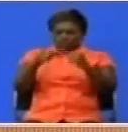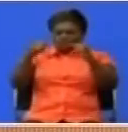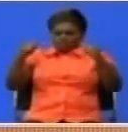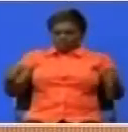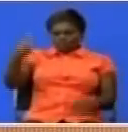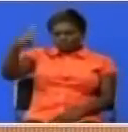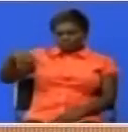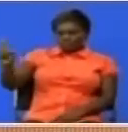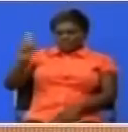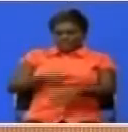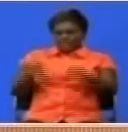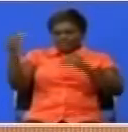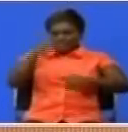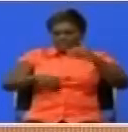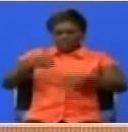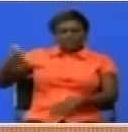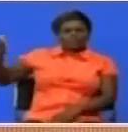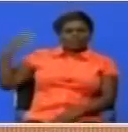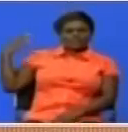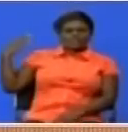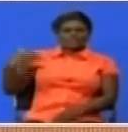wake katika uchaguzi mkuu uliopita.